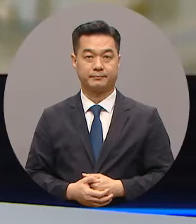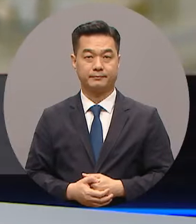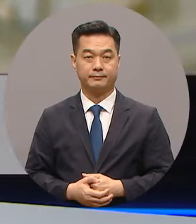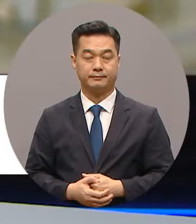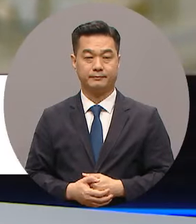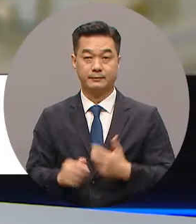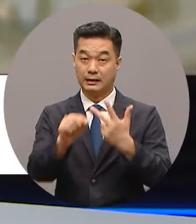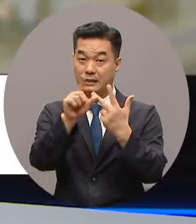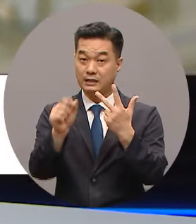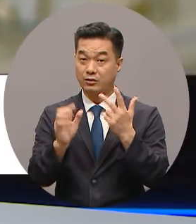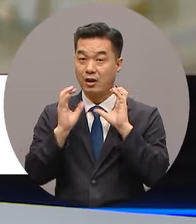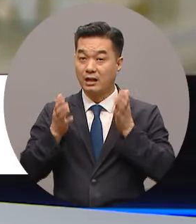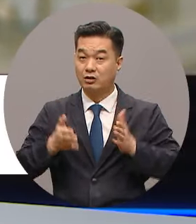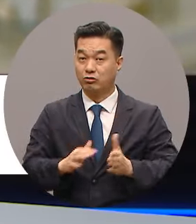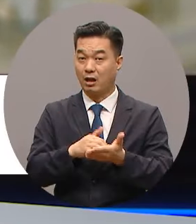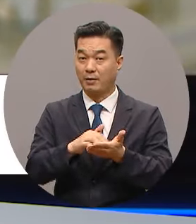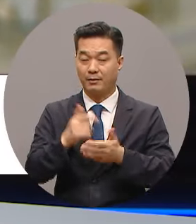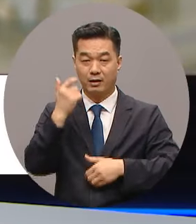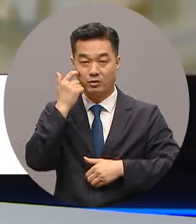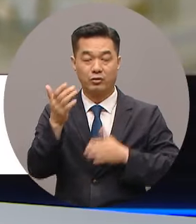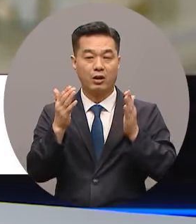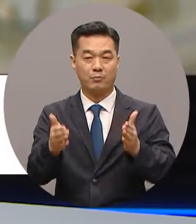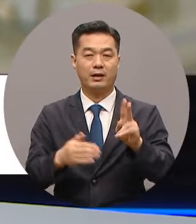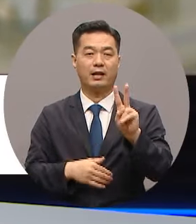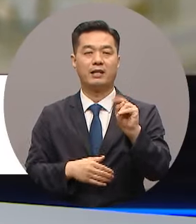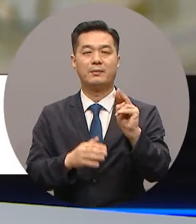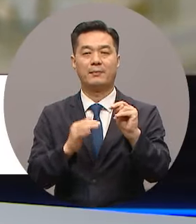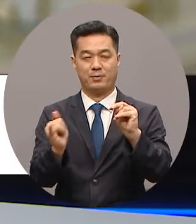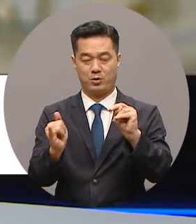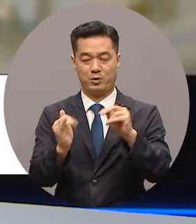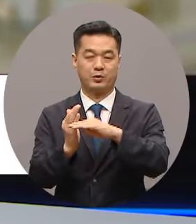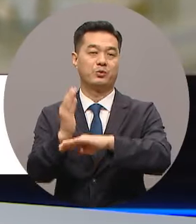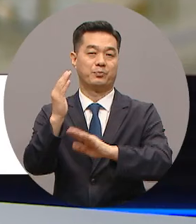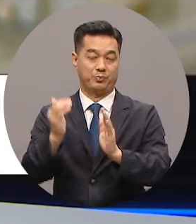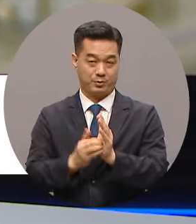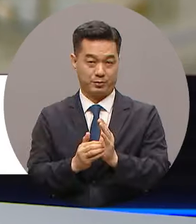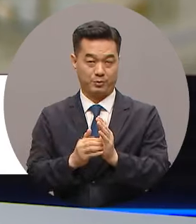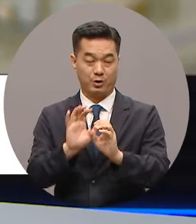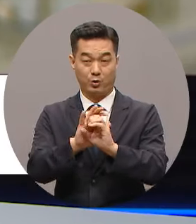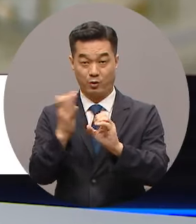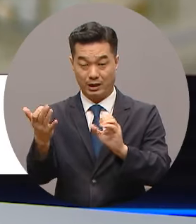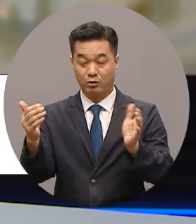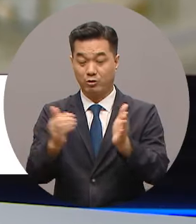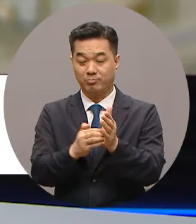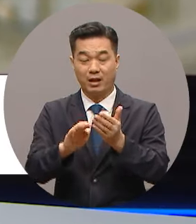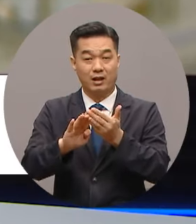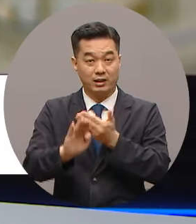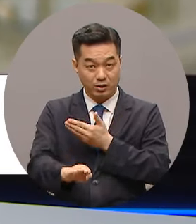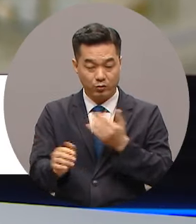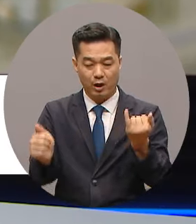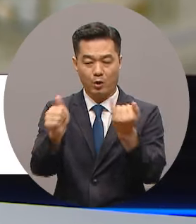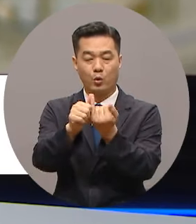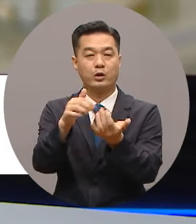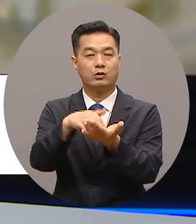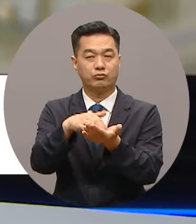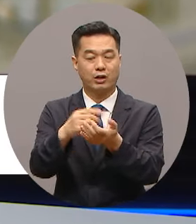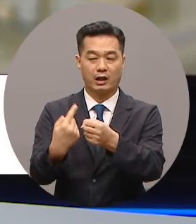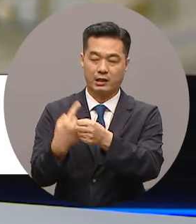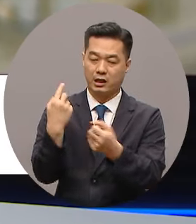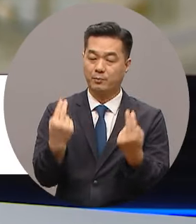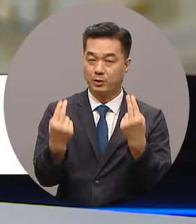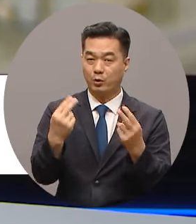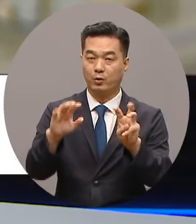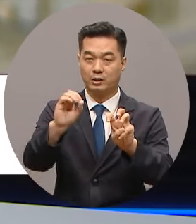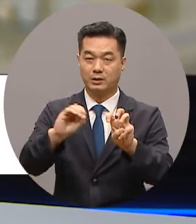지난 7월 출생아수가 여섯 달 만에 2만 명을 넘어섰습니다 코로나 19가 종식되면서 혼인 건수도 1년 전보다